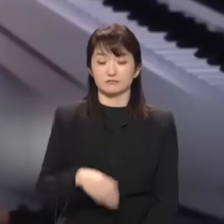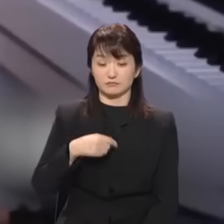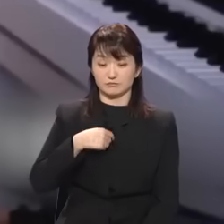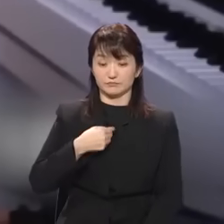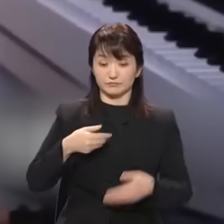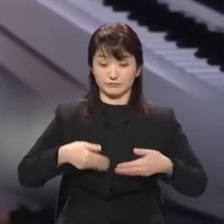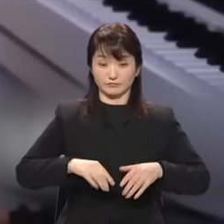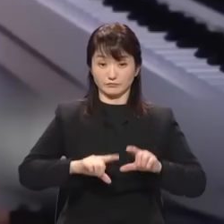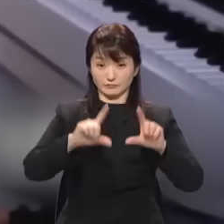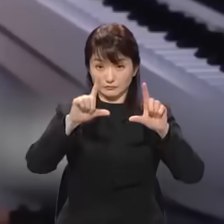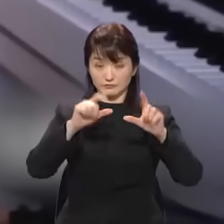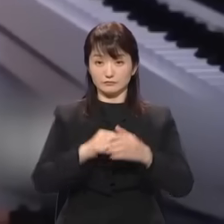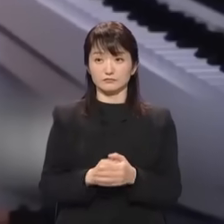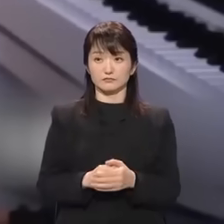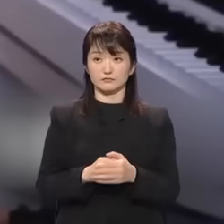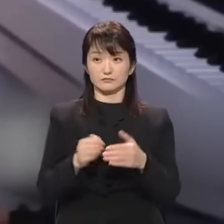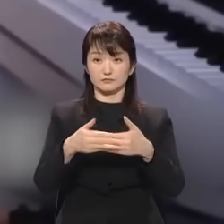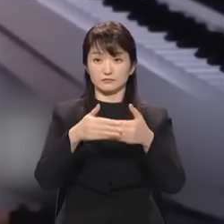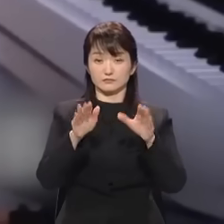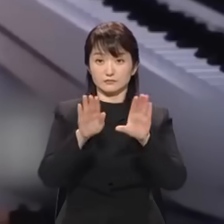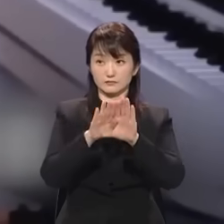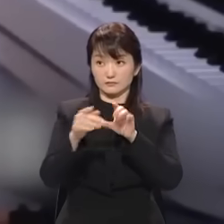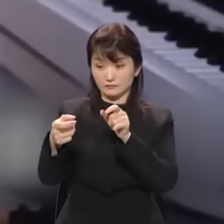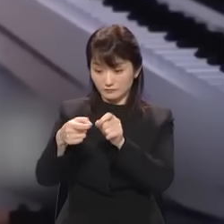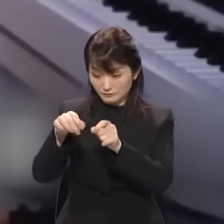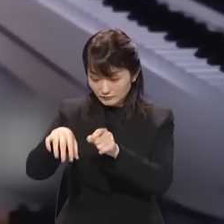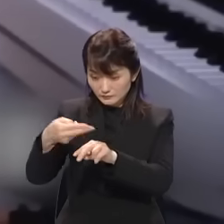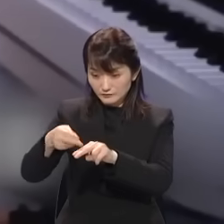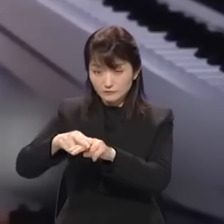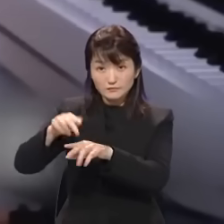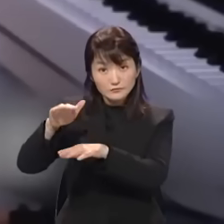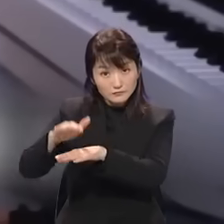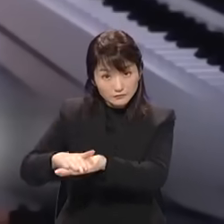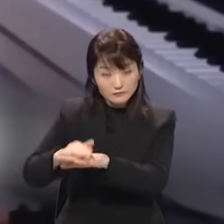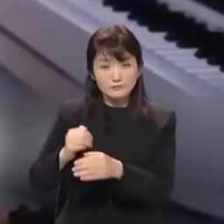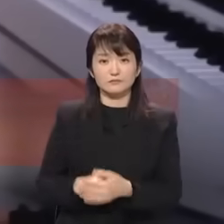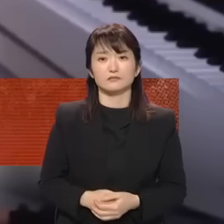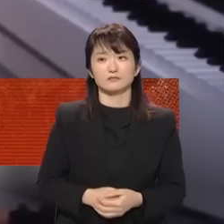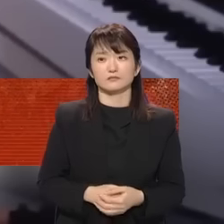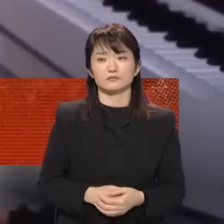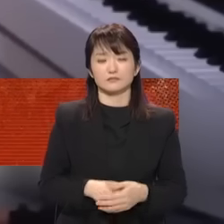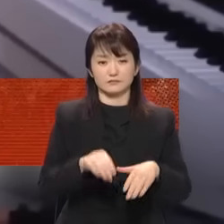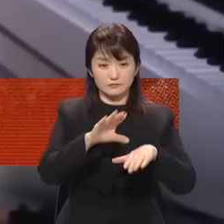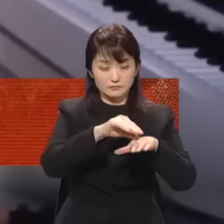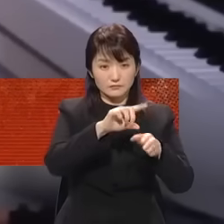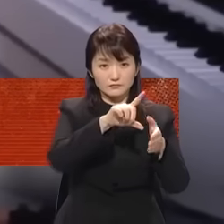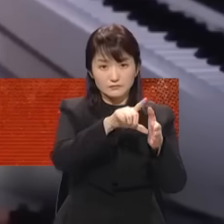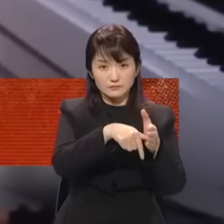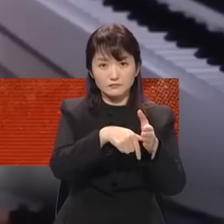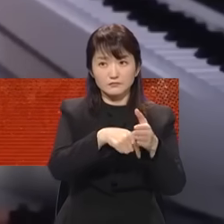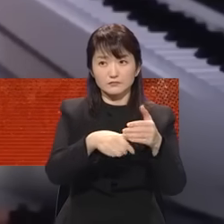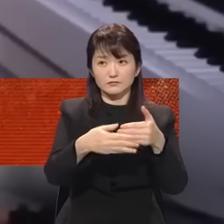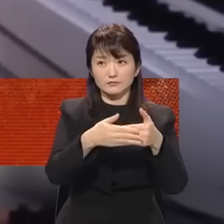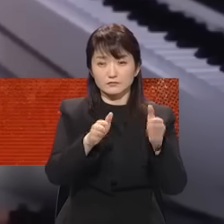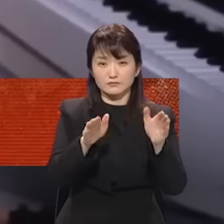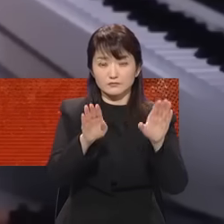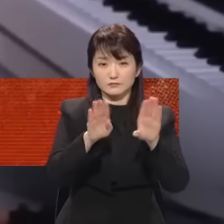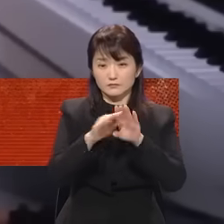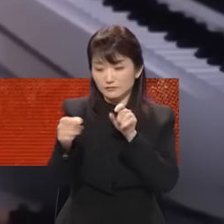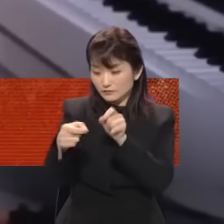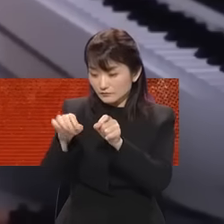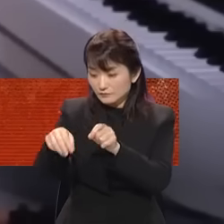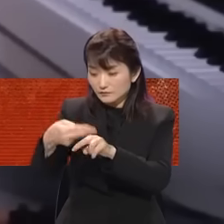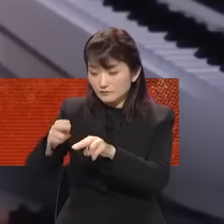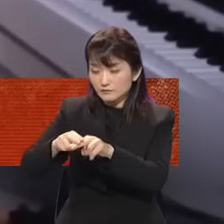그 방문 앞에 선물을 놔두고 가고요 심지어는 라이브 생방송을 하고 있는데 방문 앞에 선물 두고 같다라고 하는이